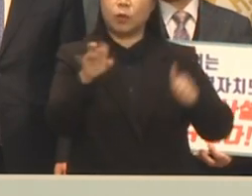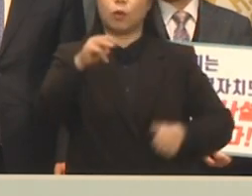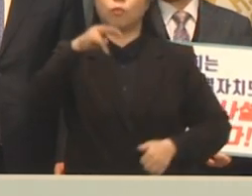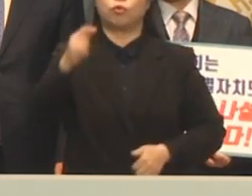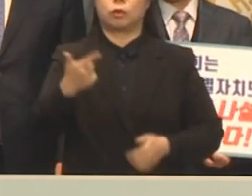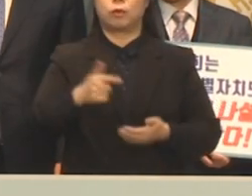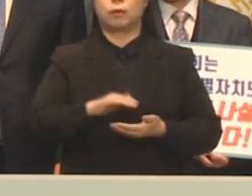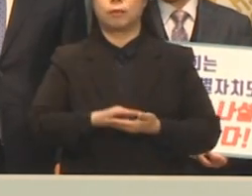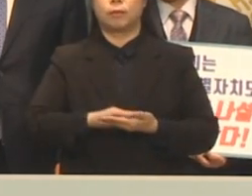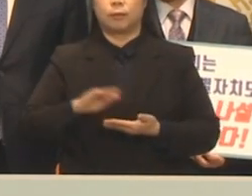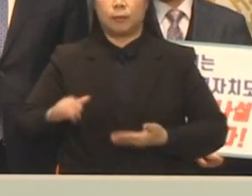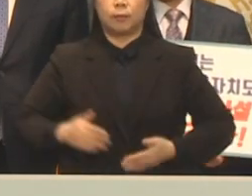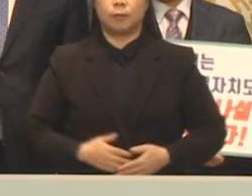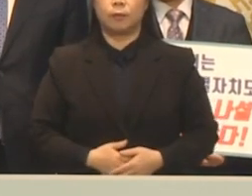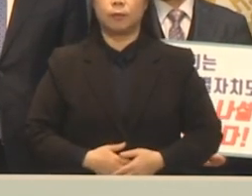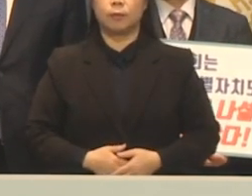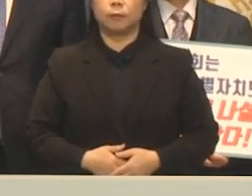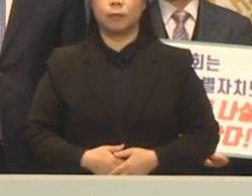임영문,